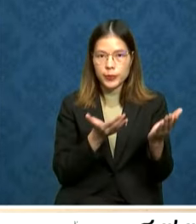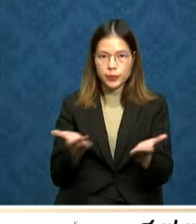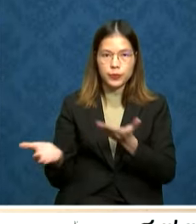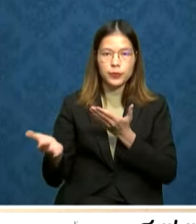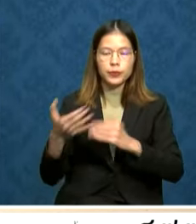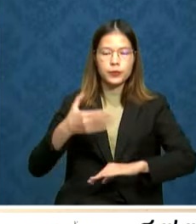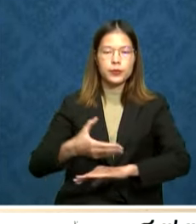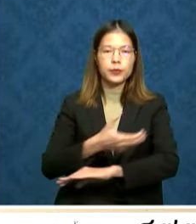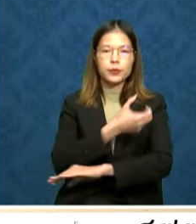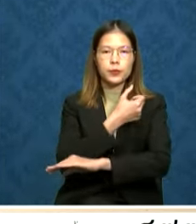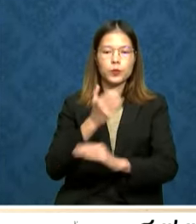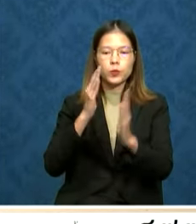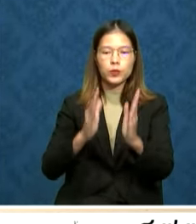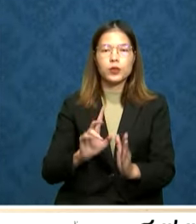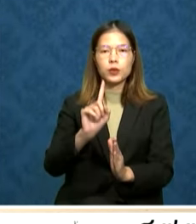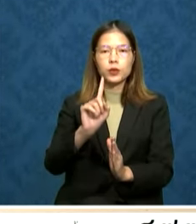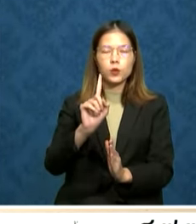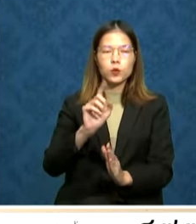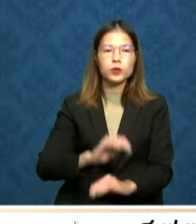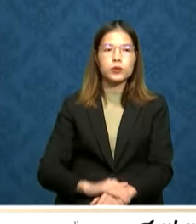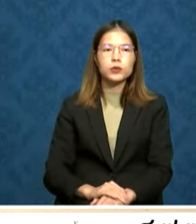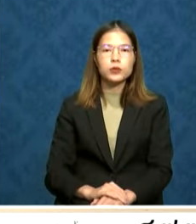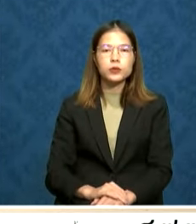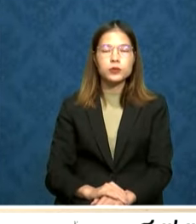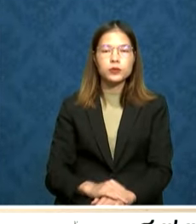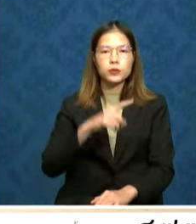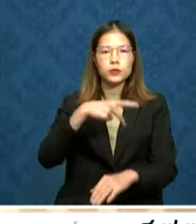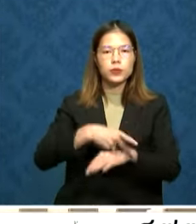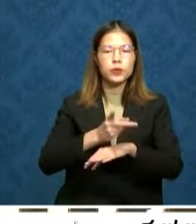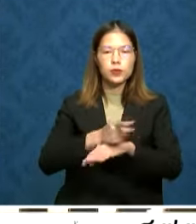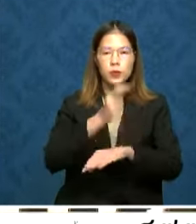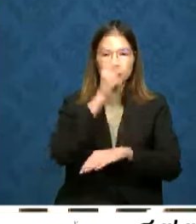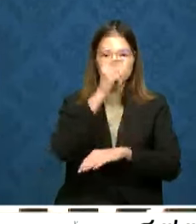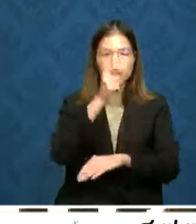สรางชาติึ่ท่านครับเรีนท่ประธานสภาษที่ขรบ